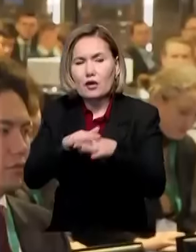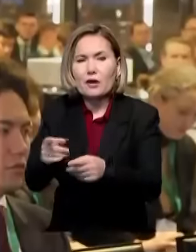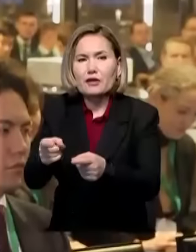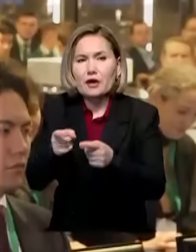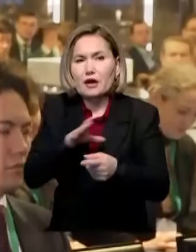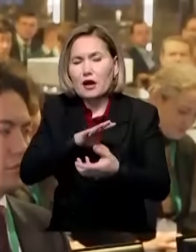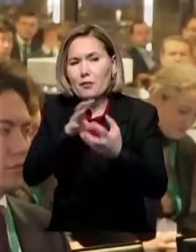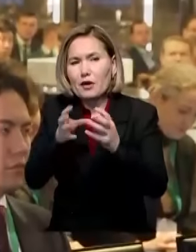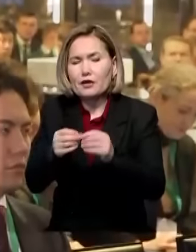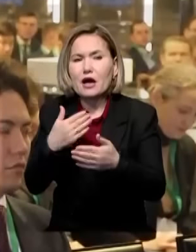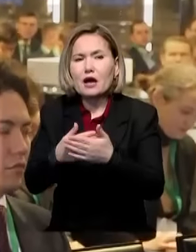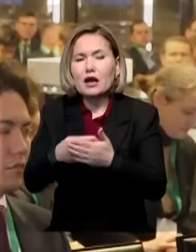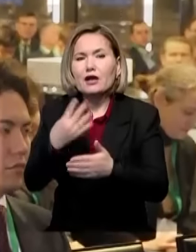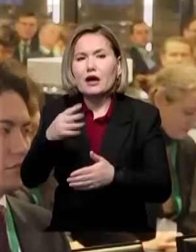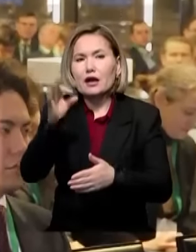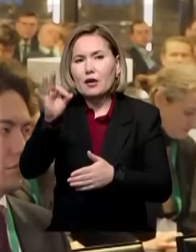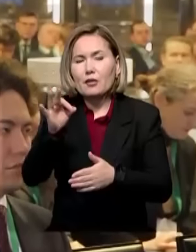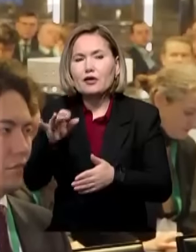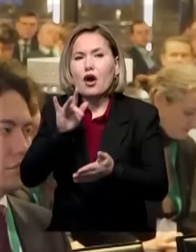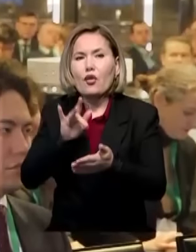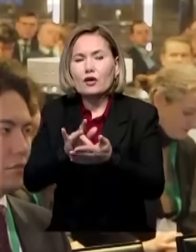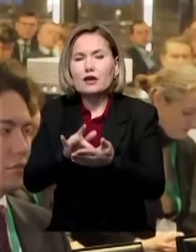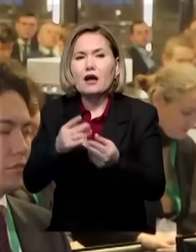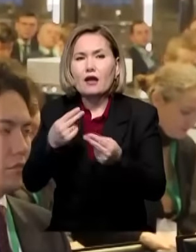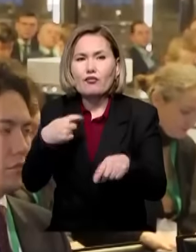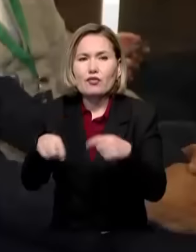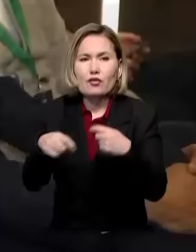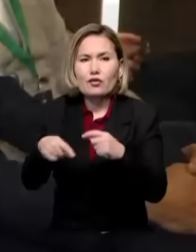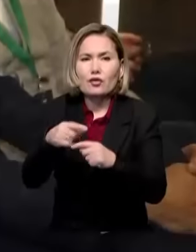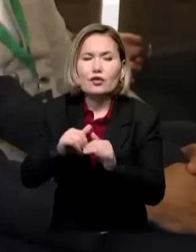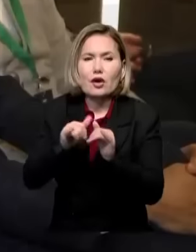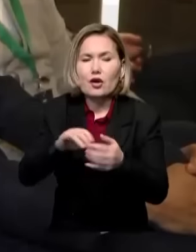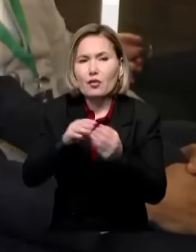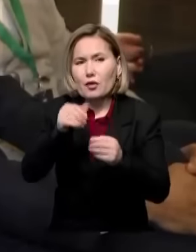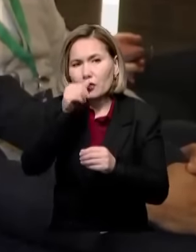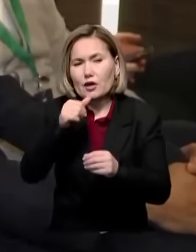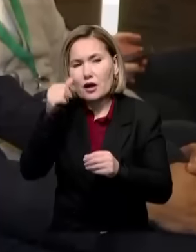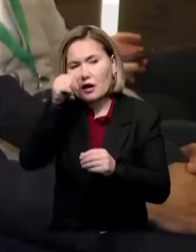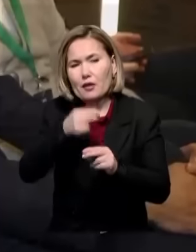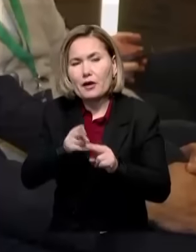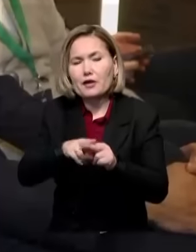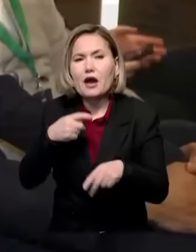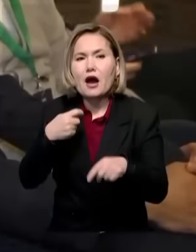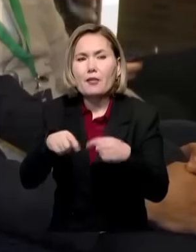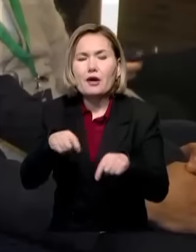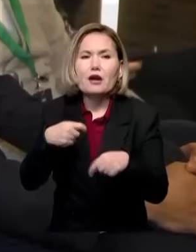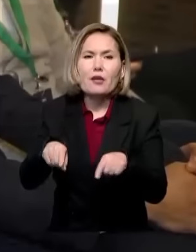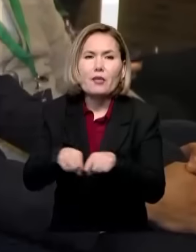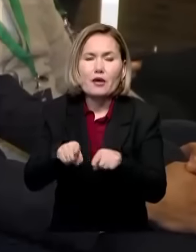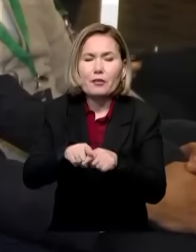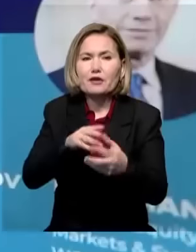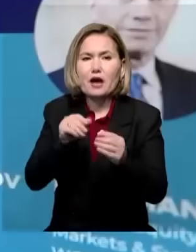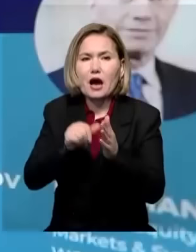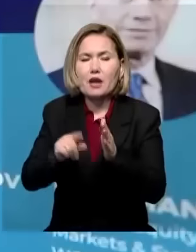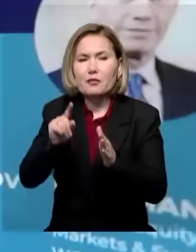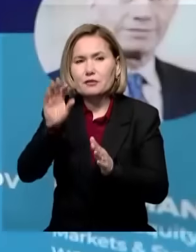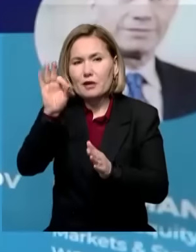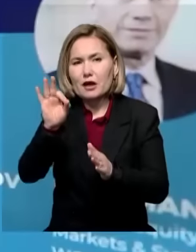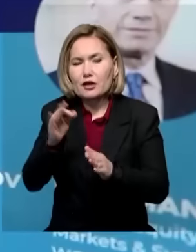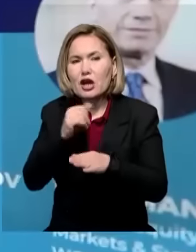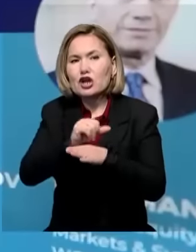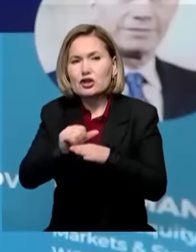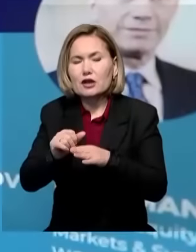тартылған. Оның шамамен 40% орталық биржасы арқылы жүзеге асты. Өткен жылдың қарашасында биржада сауда-саттықтың 61%